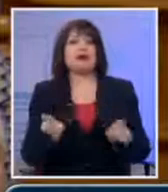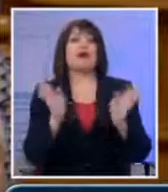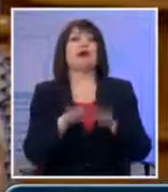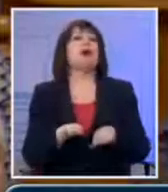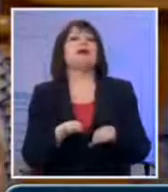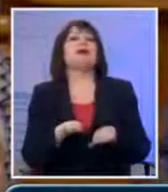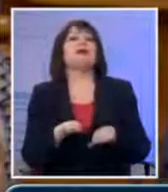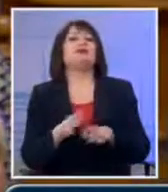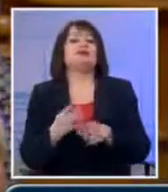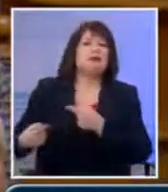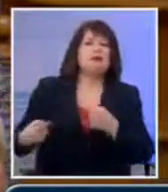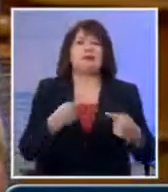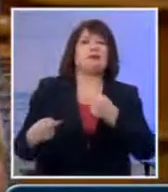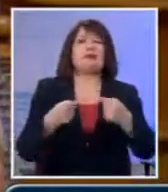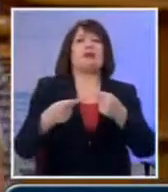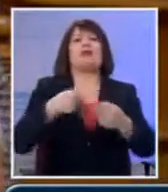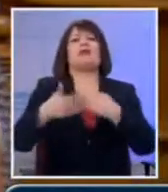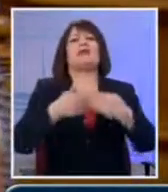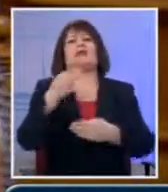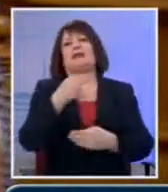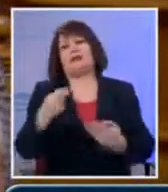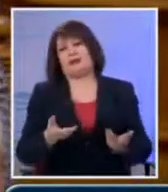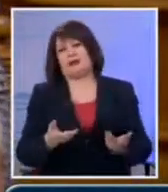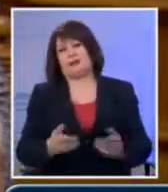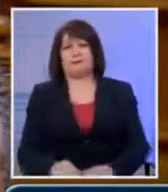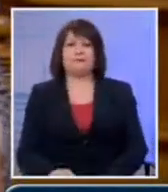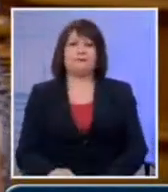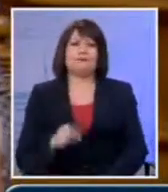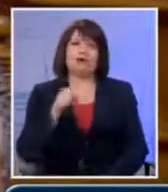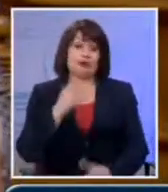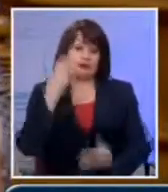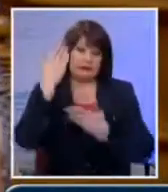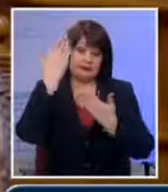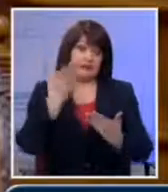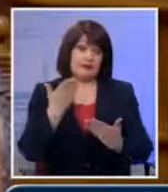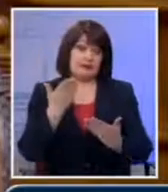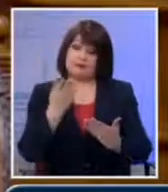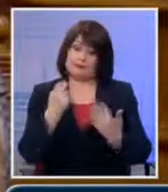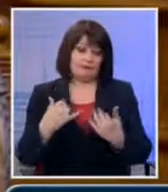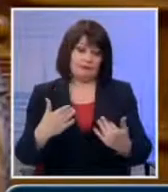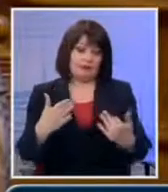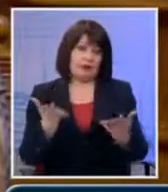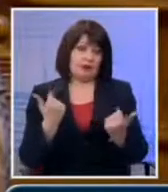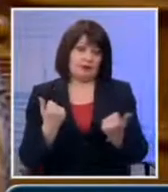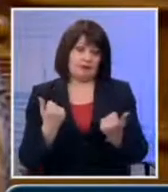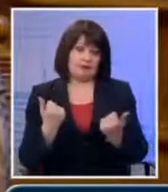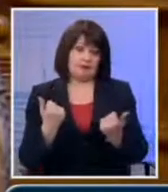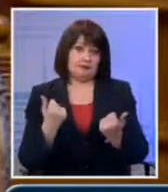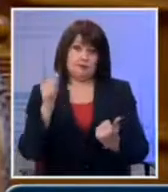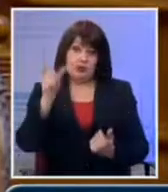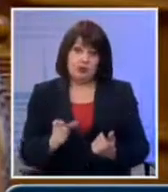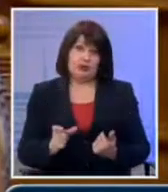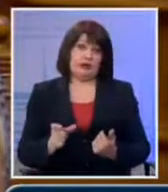από διαξυφισμούς επί της διαδικασίας. Και αυτό νομίζω ότι δεν τιμά το ελληνικό κοινοβούλιο και δεν τιμά όσο το